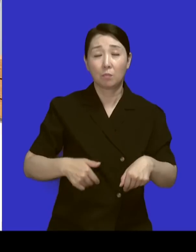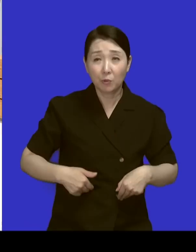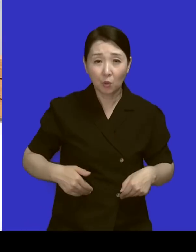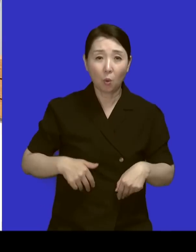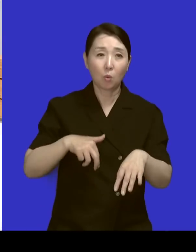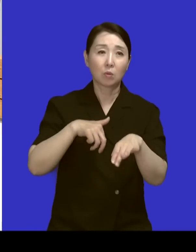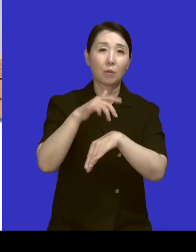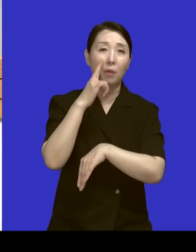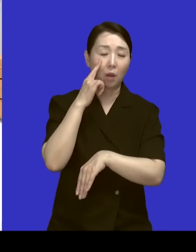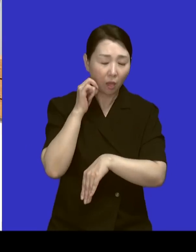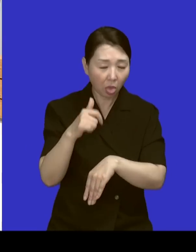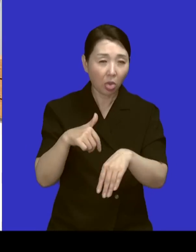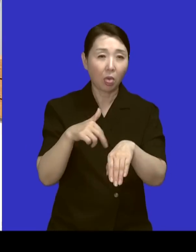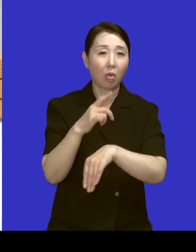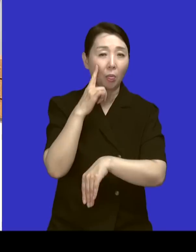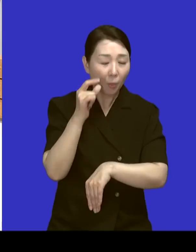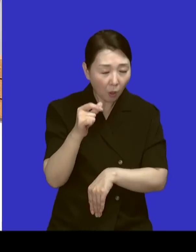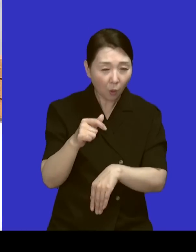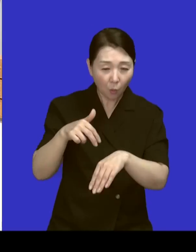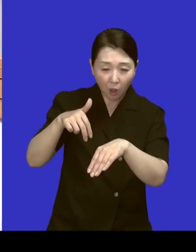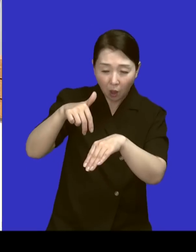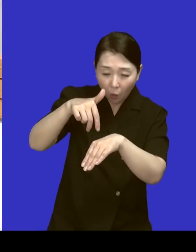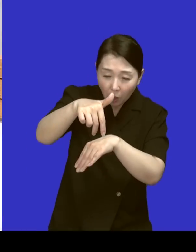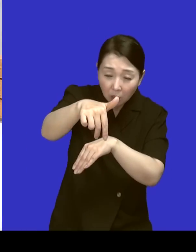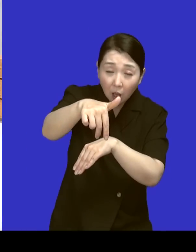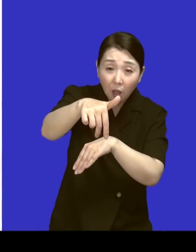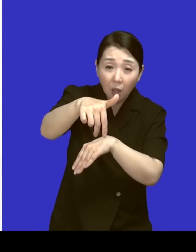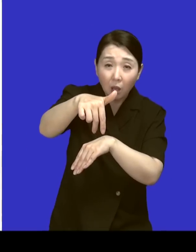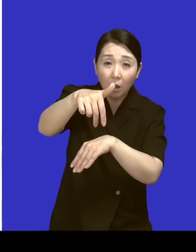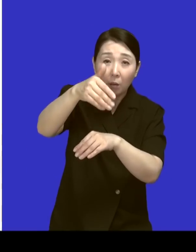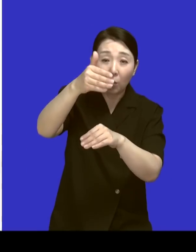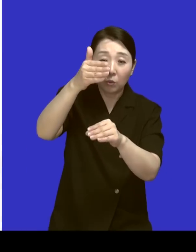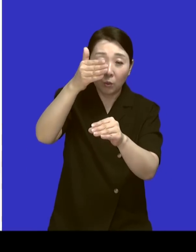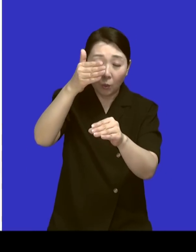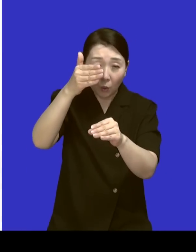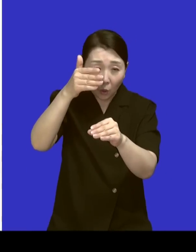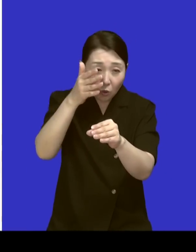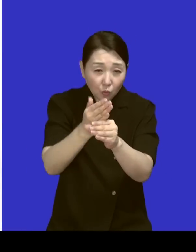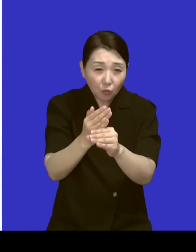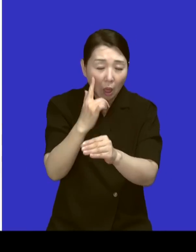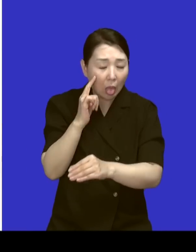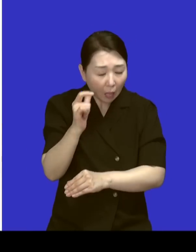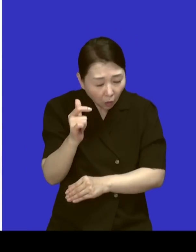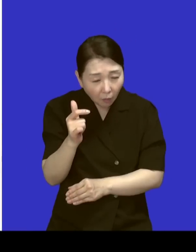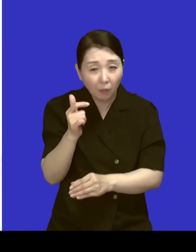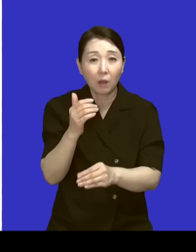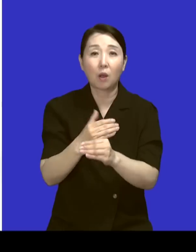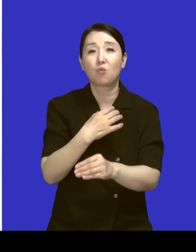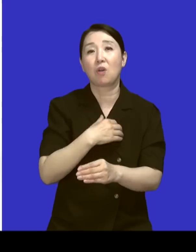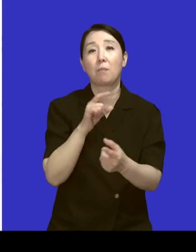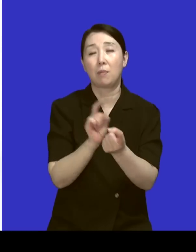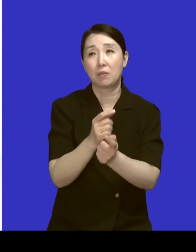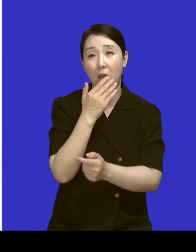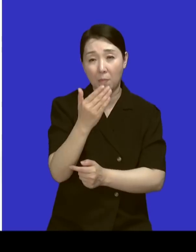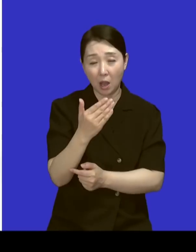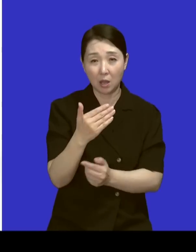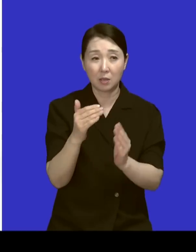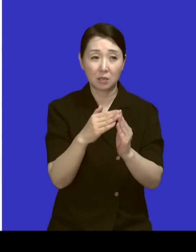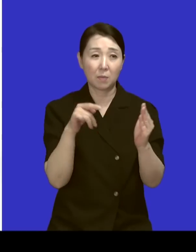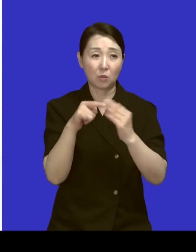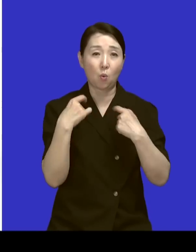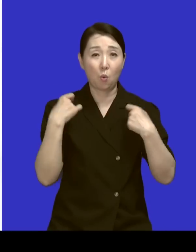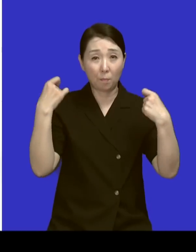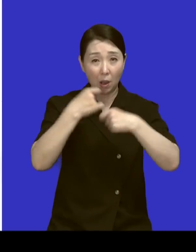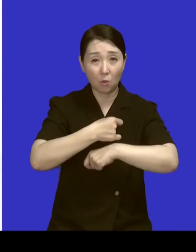아, 졸고 심지어 횡단보도에서도 졸다가 맞아, 맞아. 위험할 뻔하기도 아, 했고 그래요. 그래서 집에 도착해서 옷을 갈아입으려고